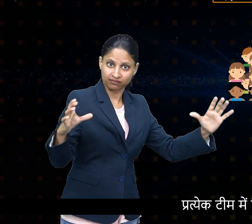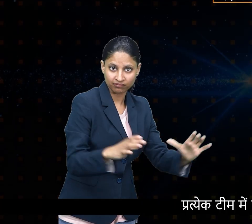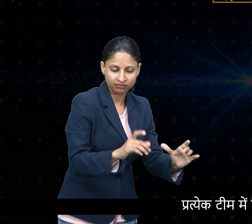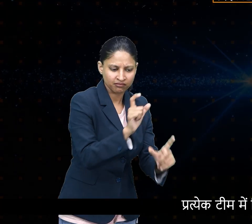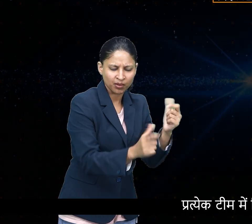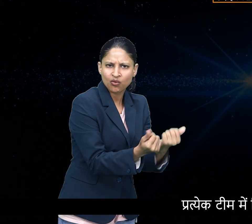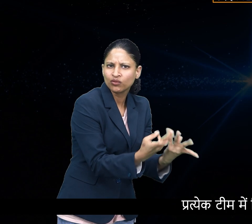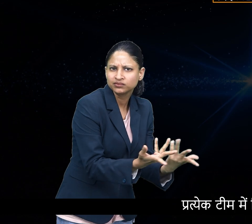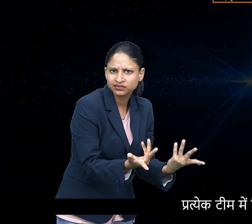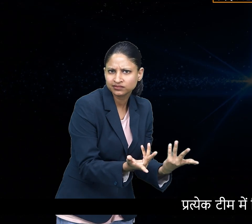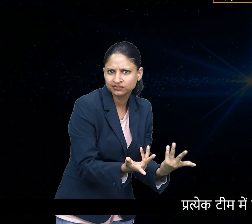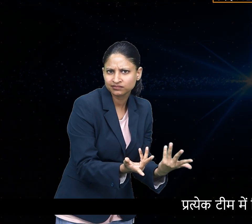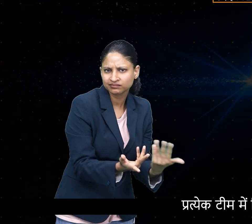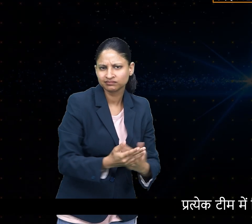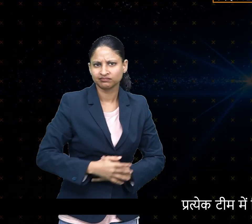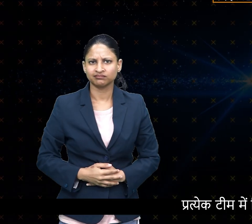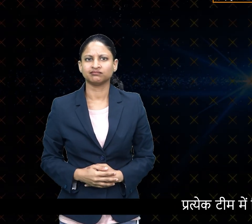प्रत्येक टीम में कितने छात्र हैं?